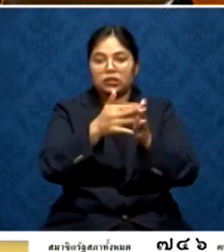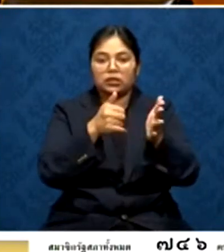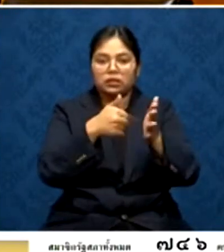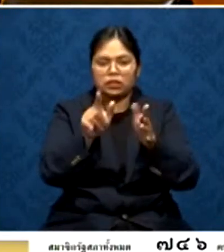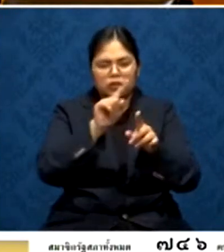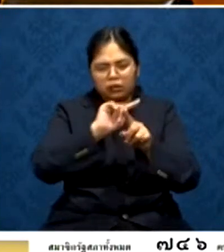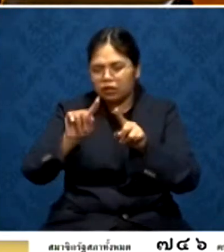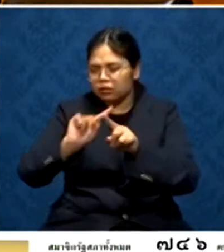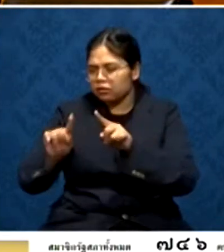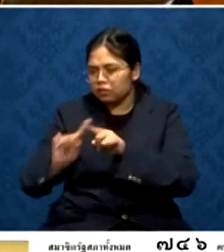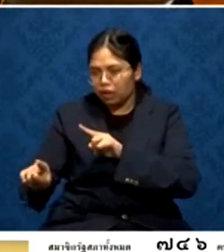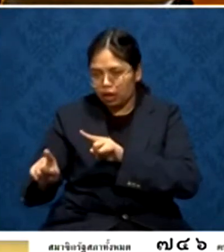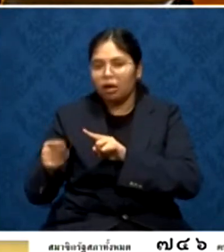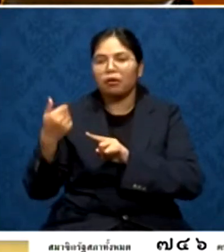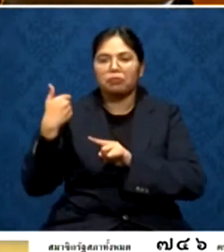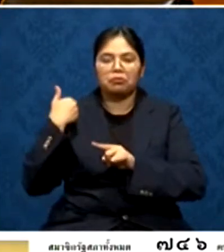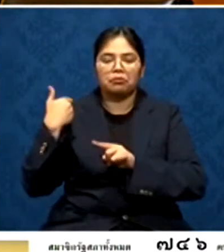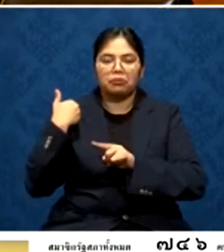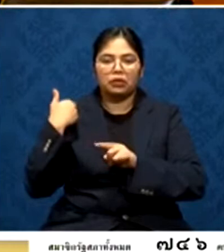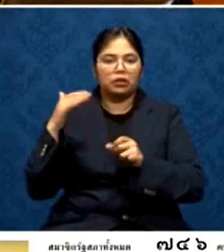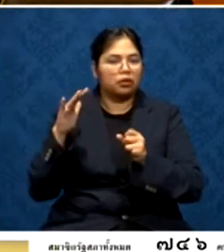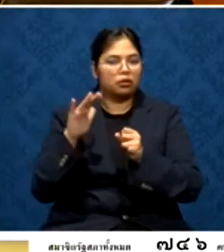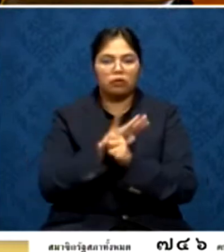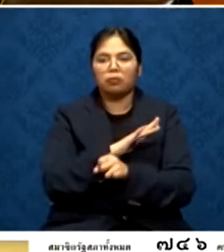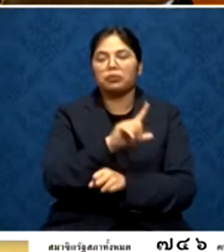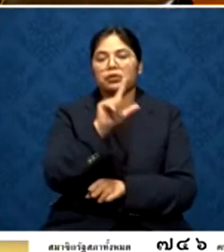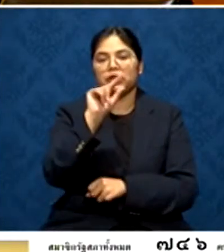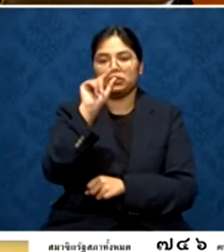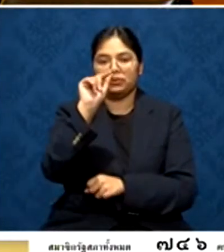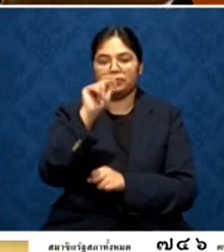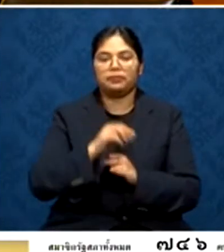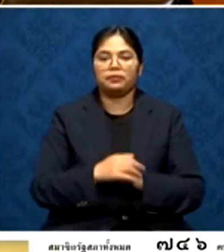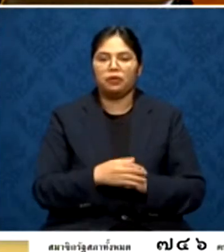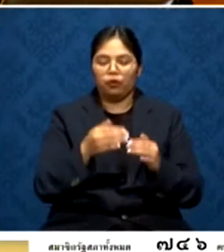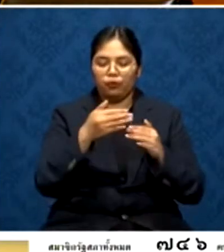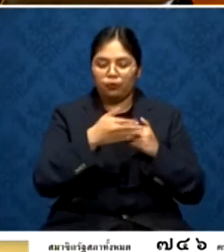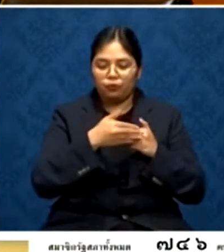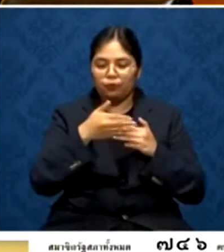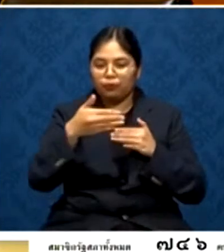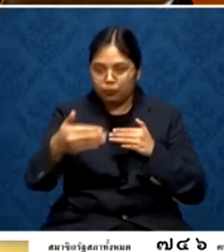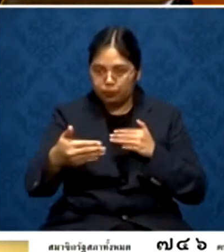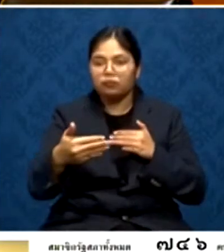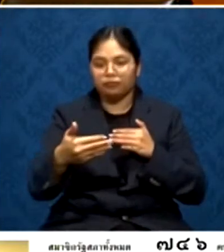ทุกเส้นทางทุกสายทุกสีในราคา20บาทตลอดสาย